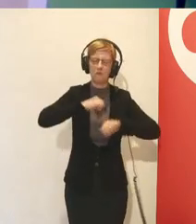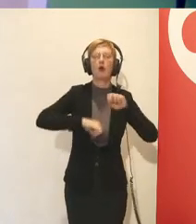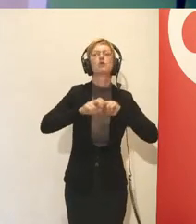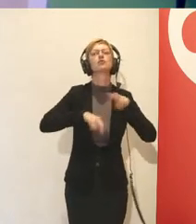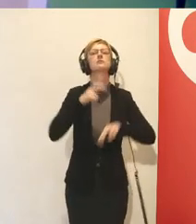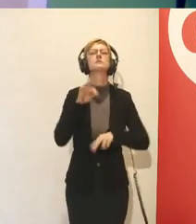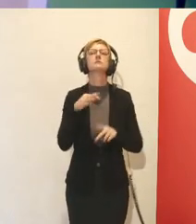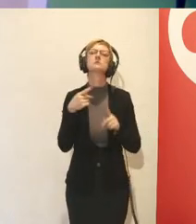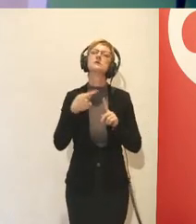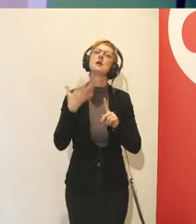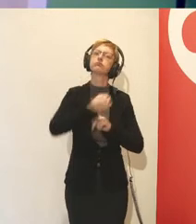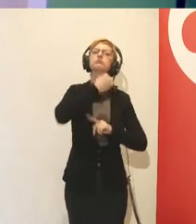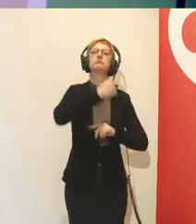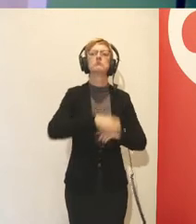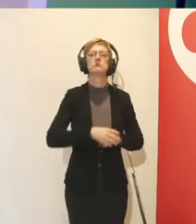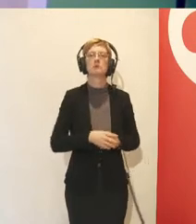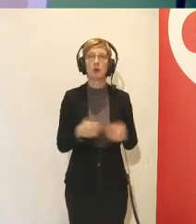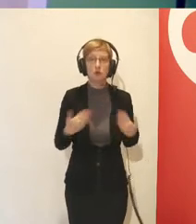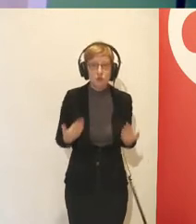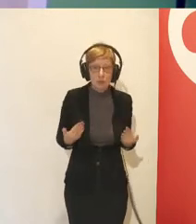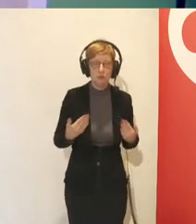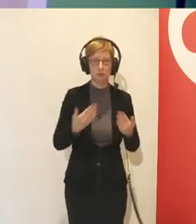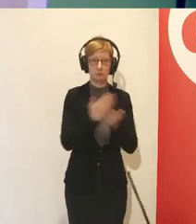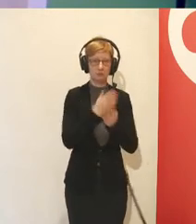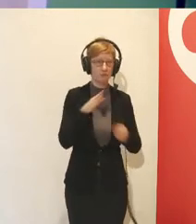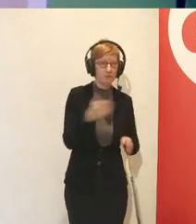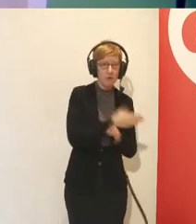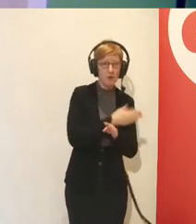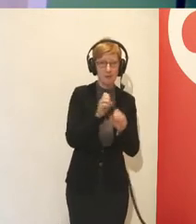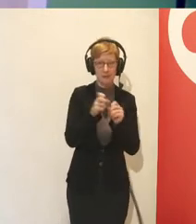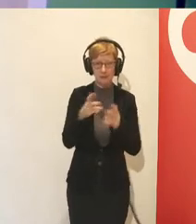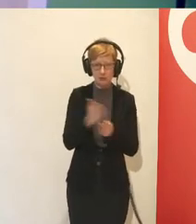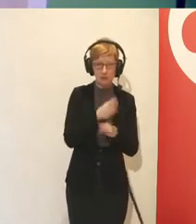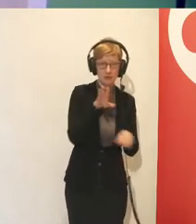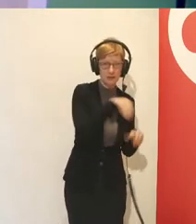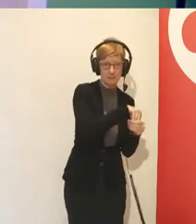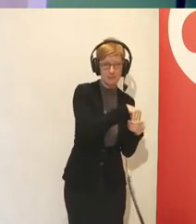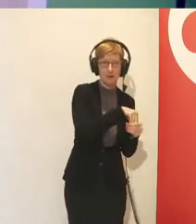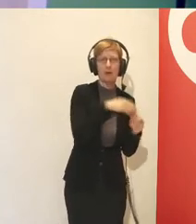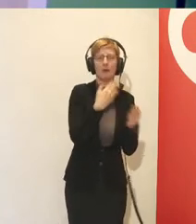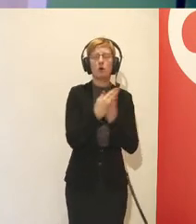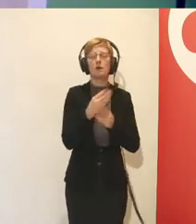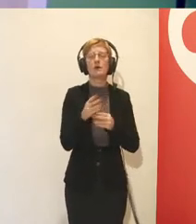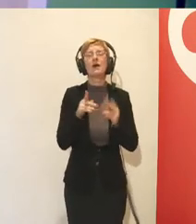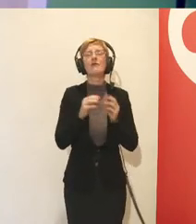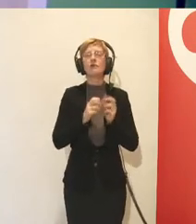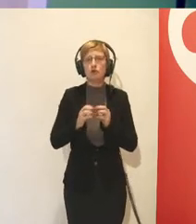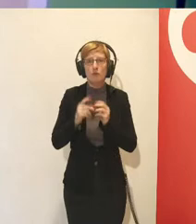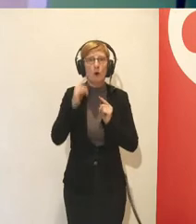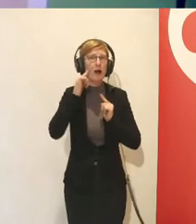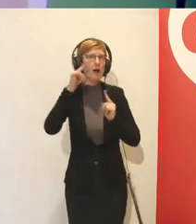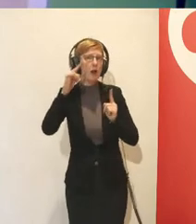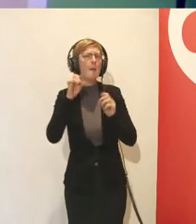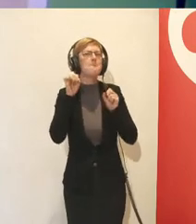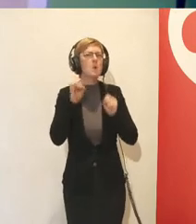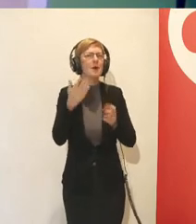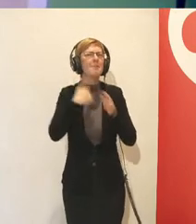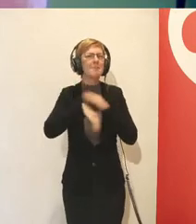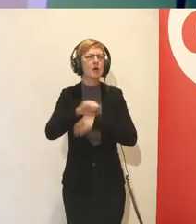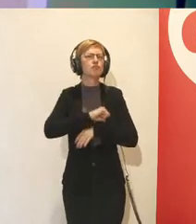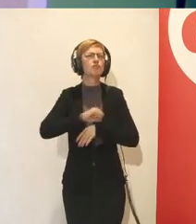setzen und das ist ja auch genau so ein punkt dass man sagt der verschwörungs glaube kann radikalisierung beschleuniger sein weil